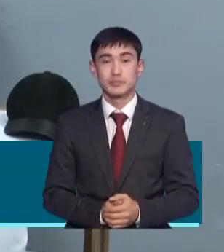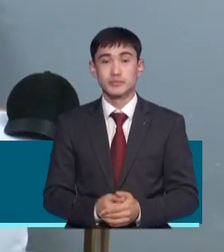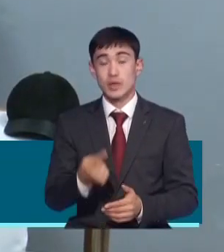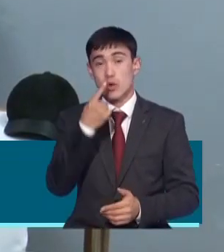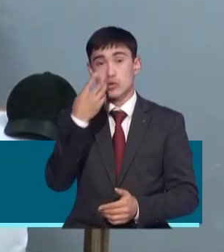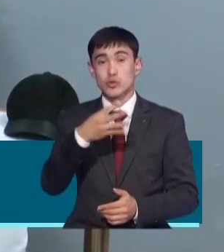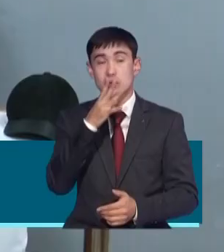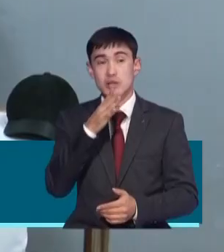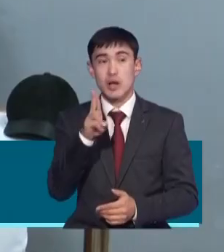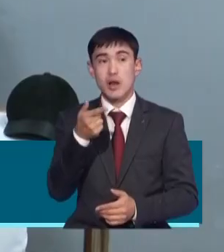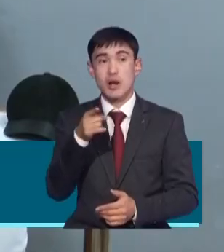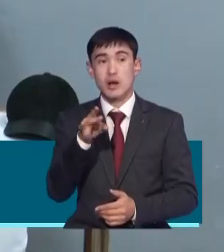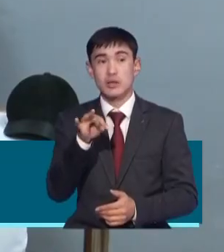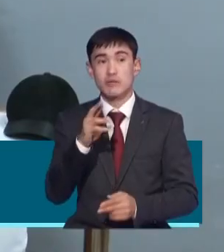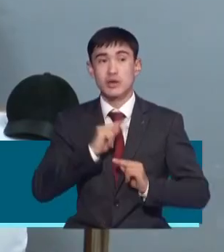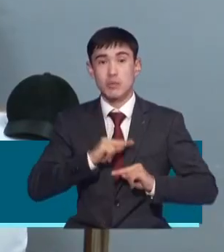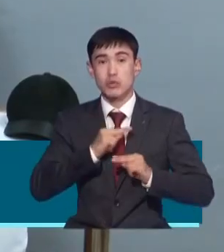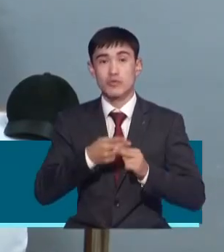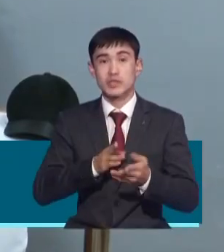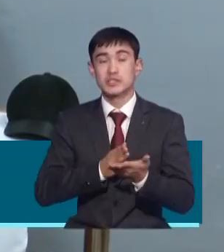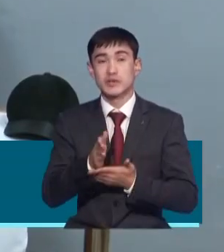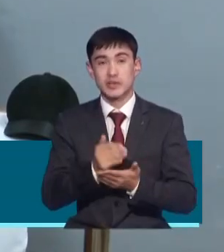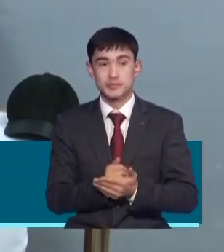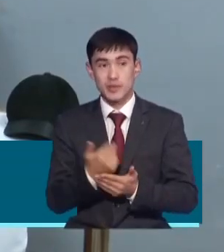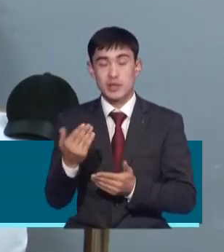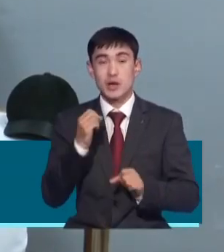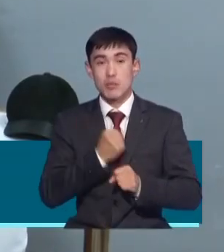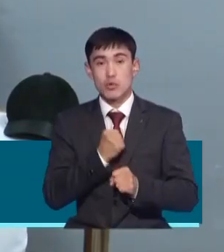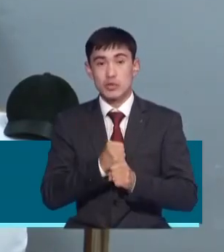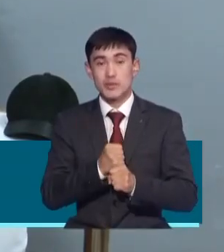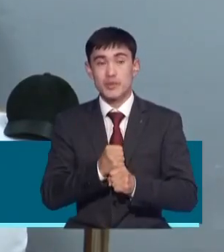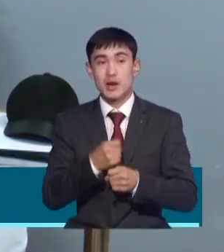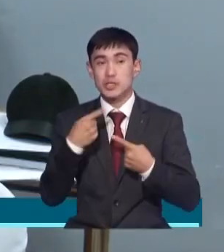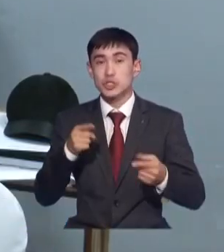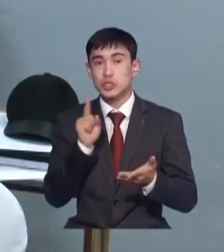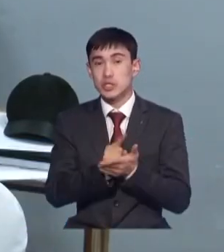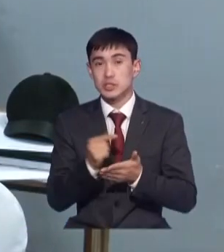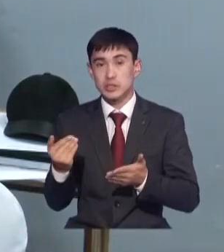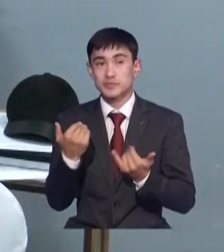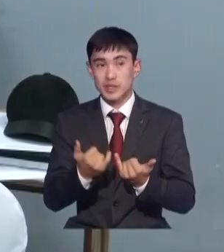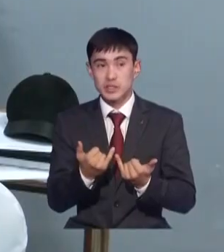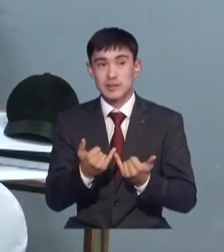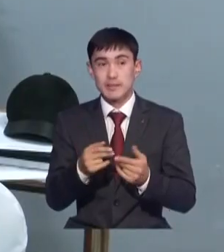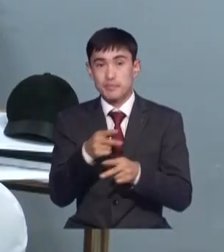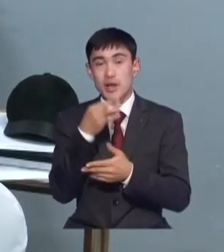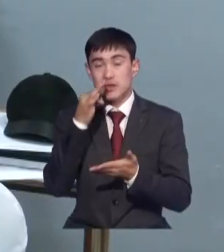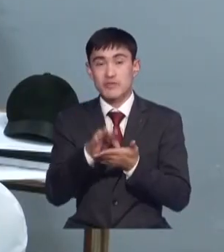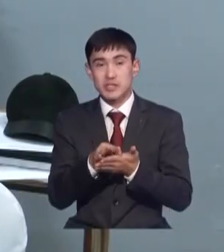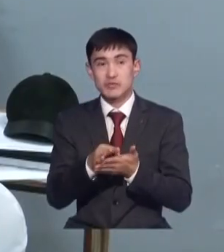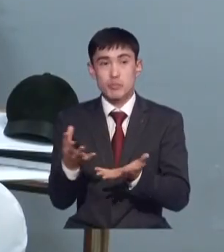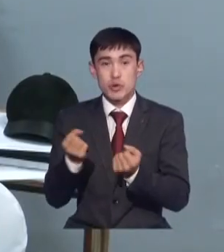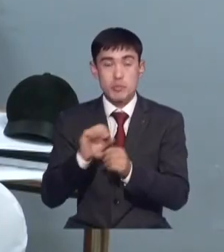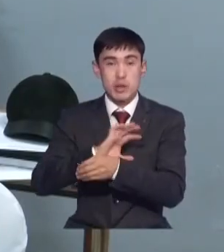Скоро 40 лет Галия Картайганова работает в этой сфере. Она работала на различных должностях. Сейчас в ее ответственности